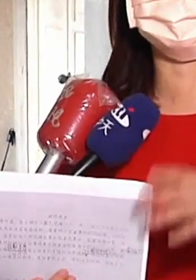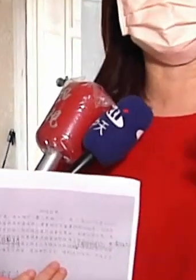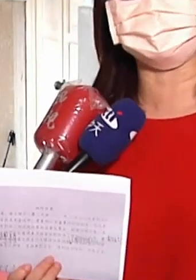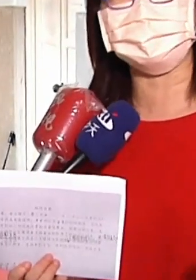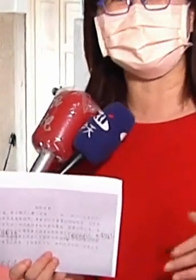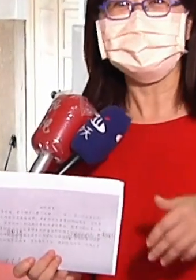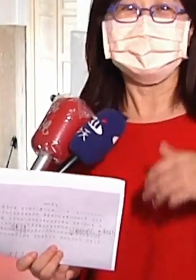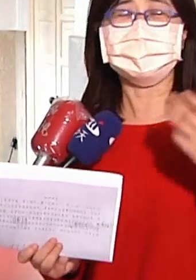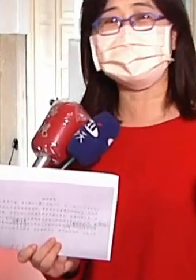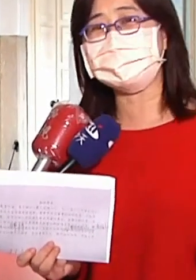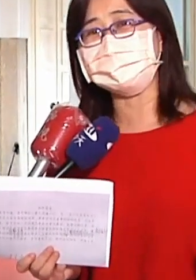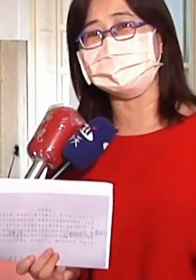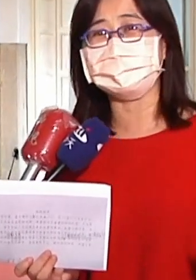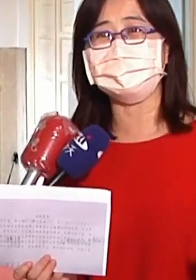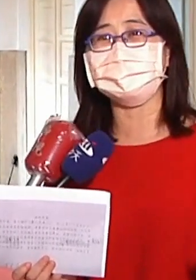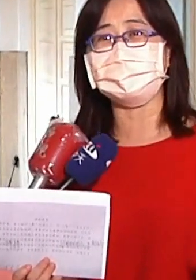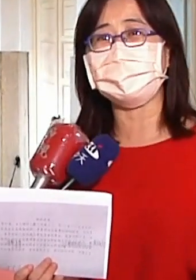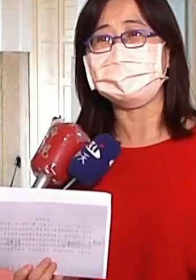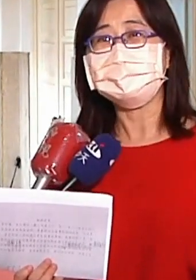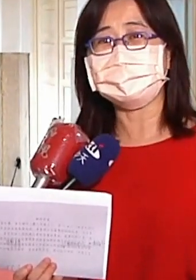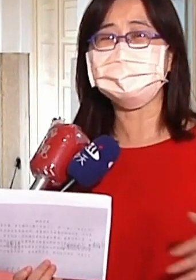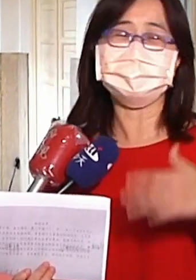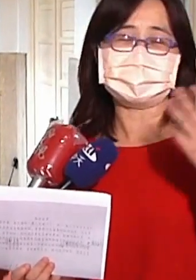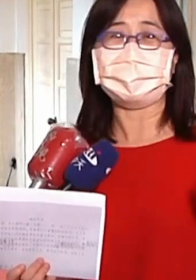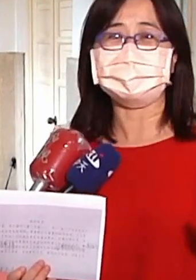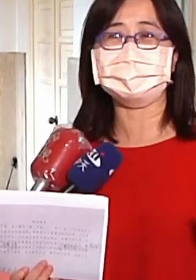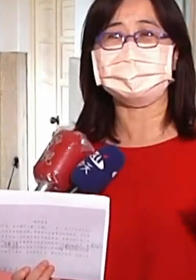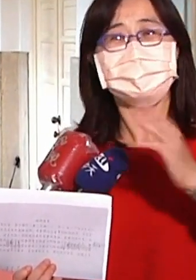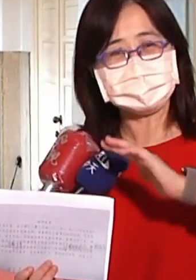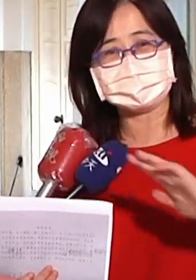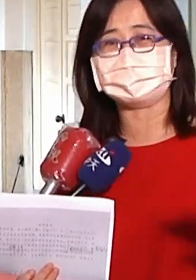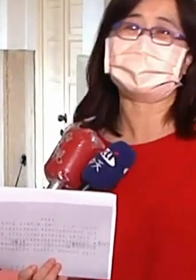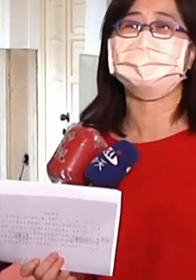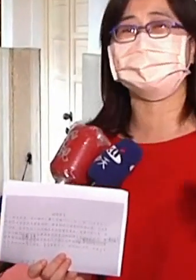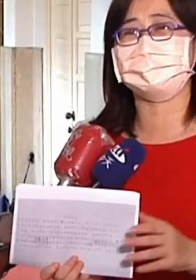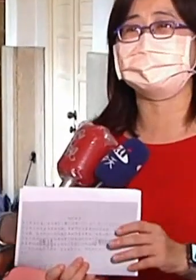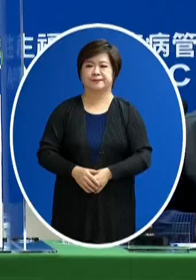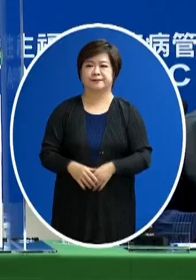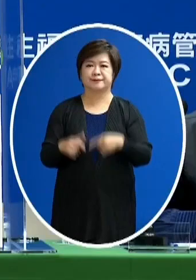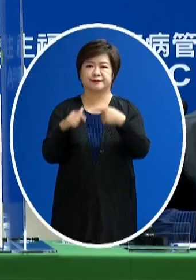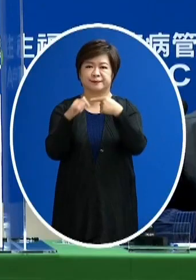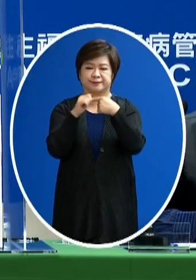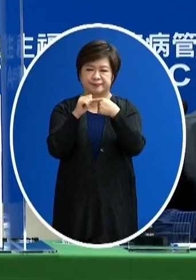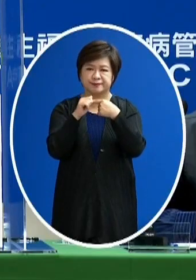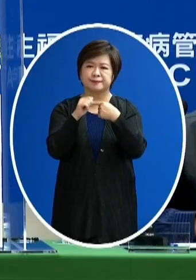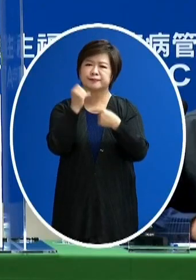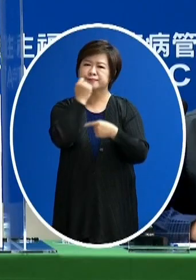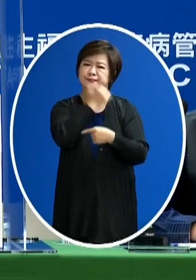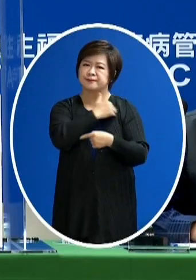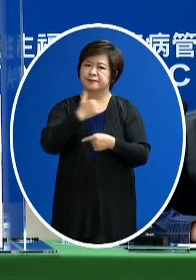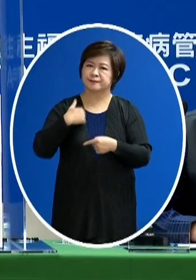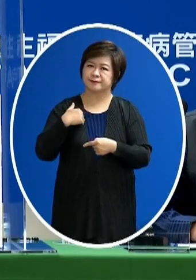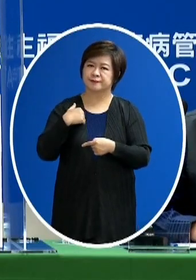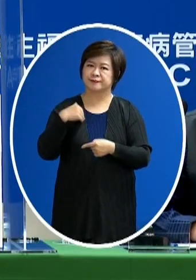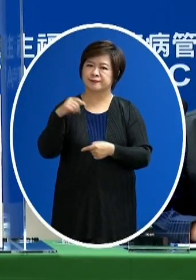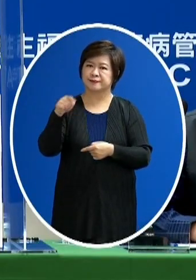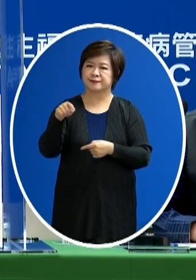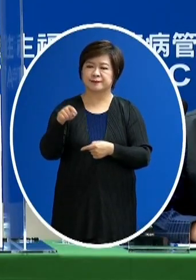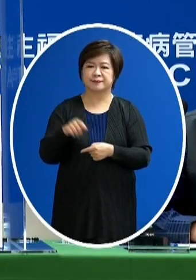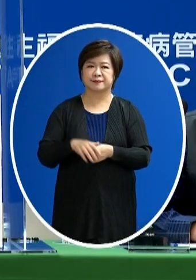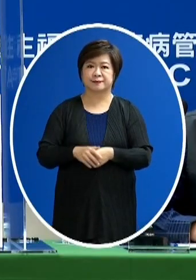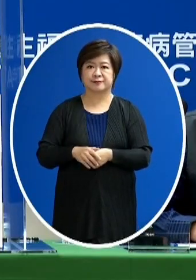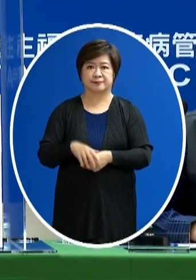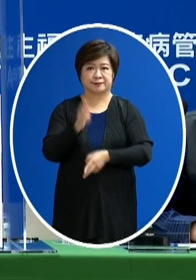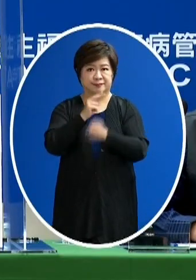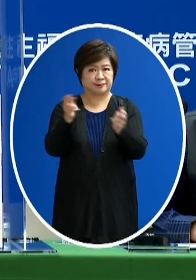这部分不是昨天说政策没有进入状况，然后就有想把这事情又这样子带过去了。陈时中，你不要为了圆一个谎去说